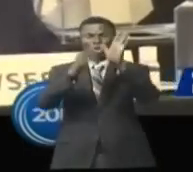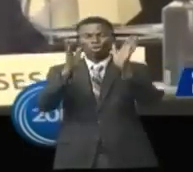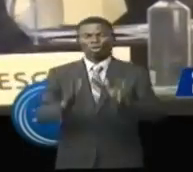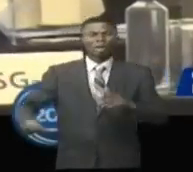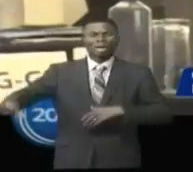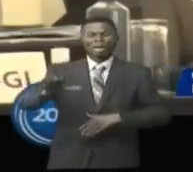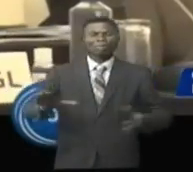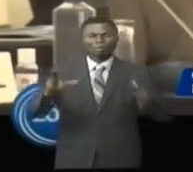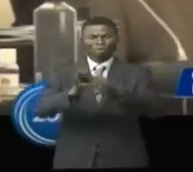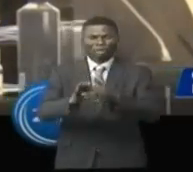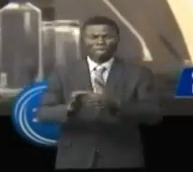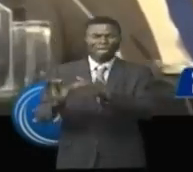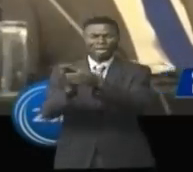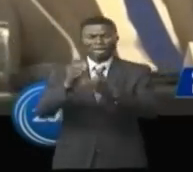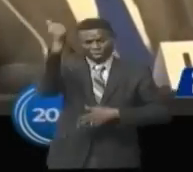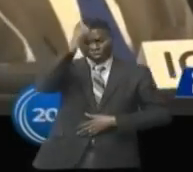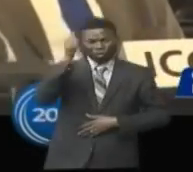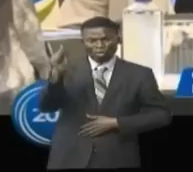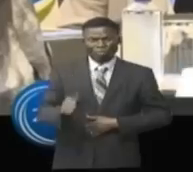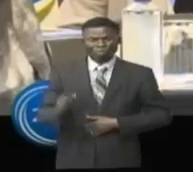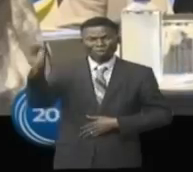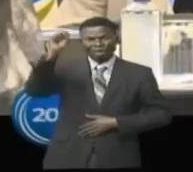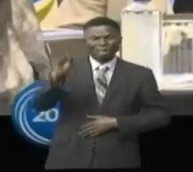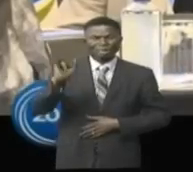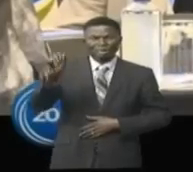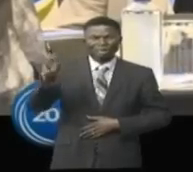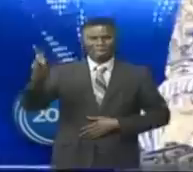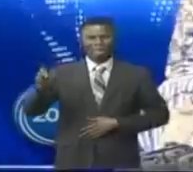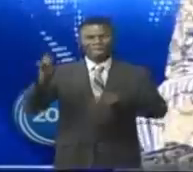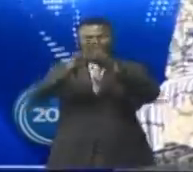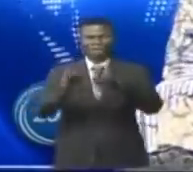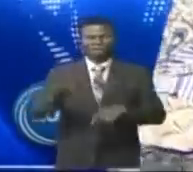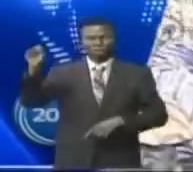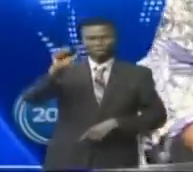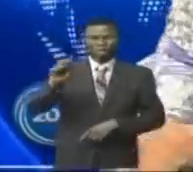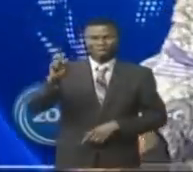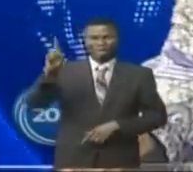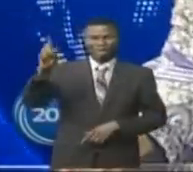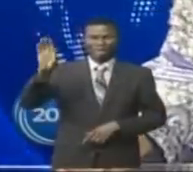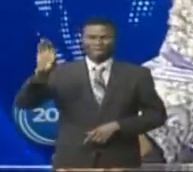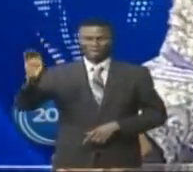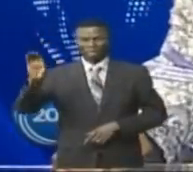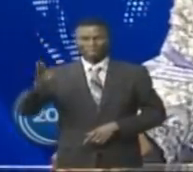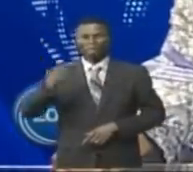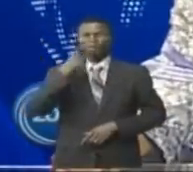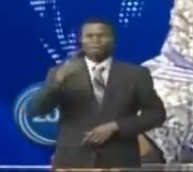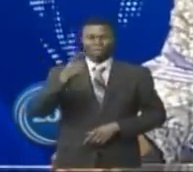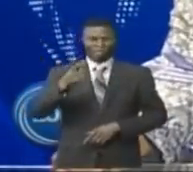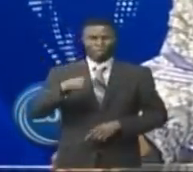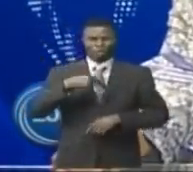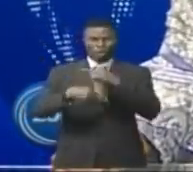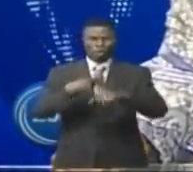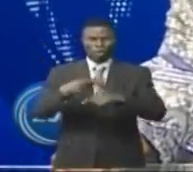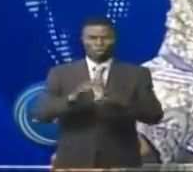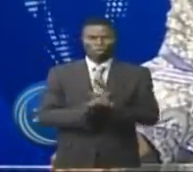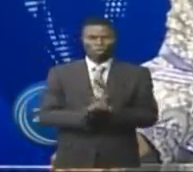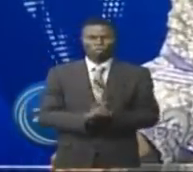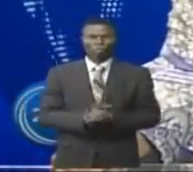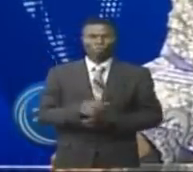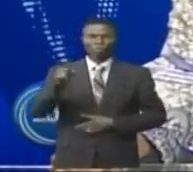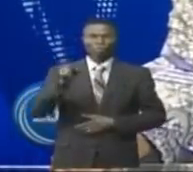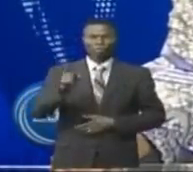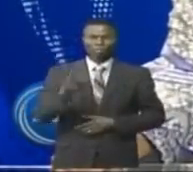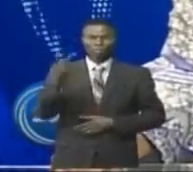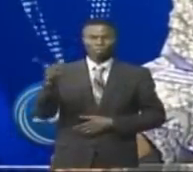Nations Unies, l'Union africaine, la CIRGL et la SADC. Le dit à l'entame, Boga, Tchabi, deux